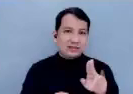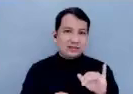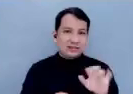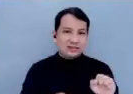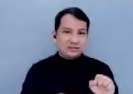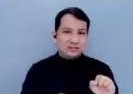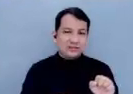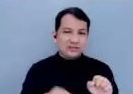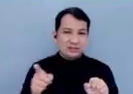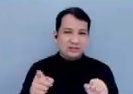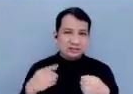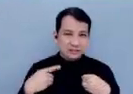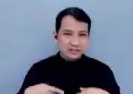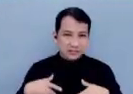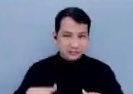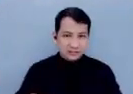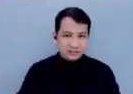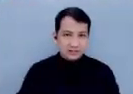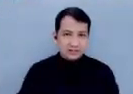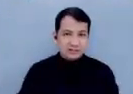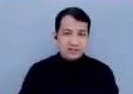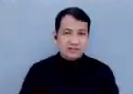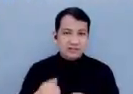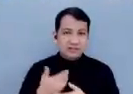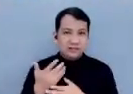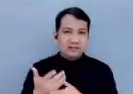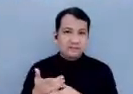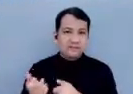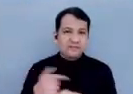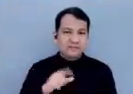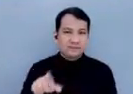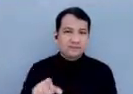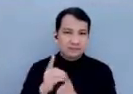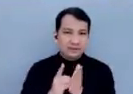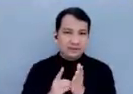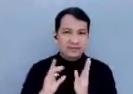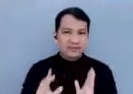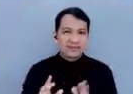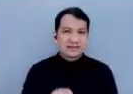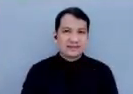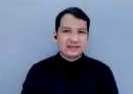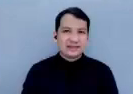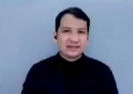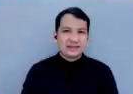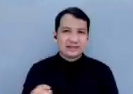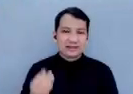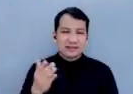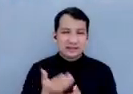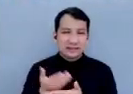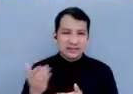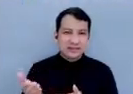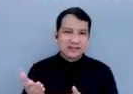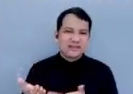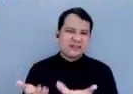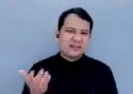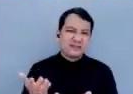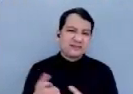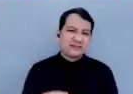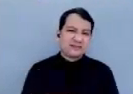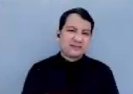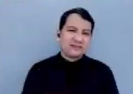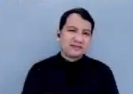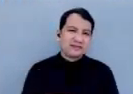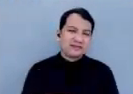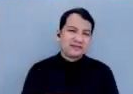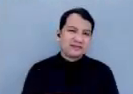yung dress that she's wearing is actually inspired by one of her designs. Ay, yung galing naman. Nice. Magkano bili mo dyan? Ano lang yan, yung